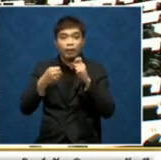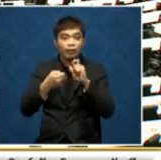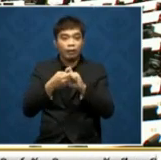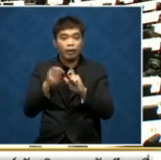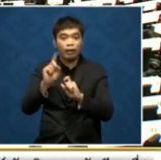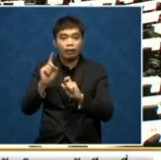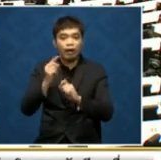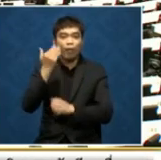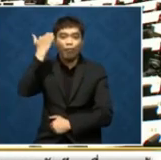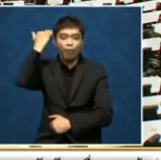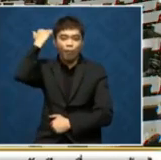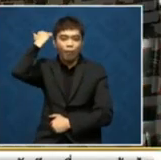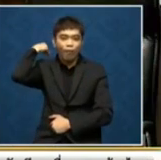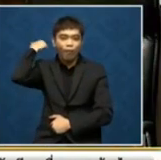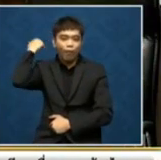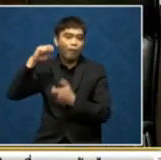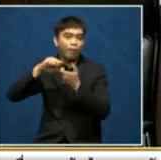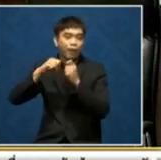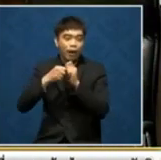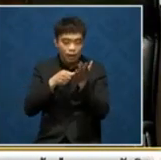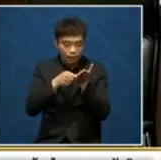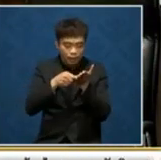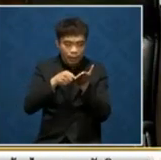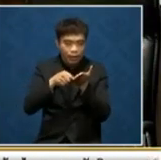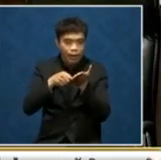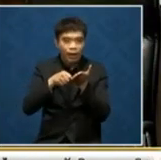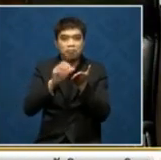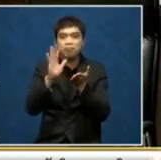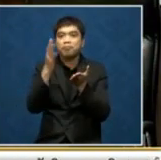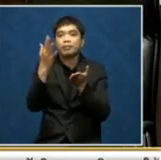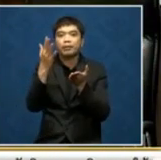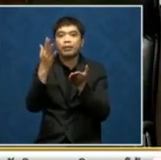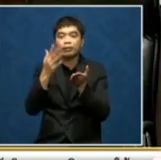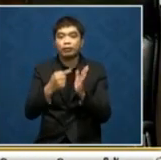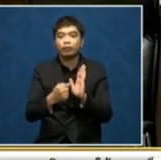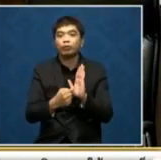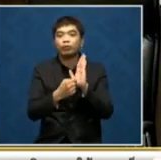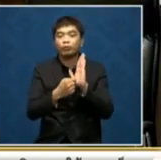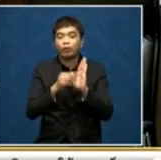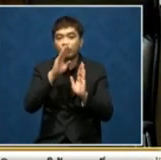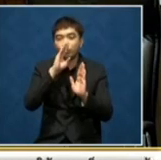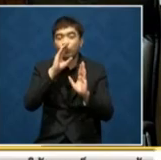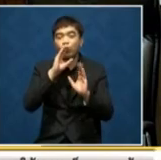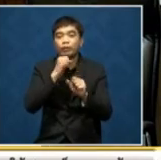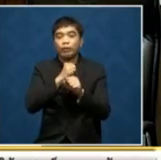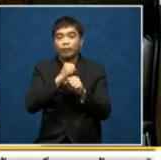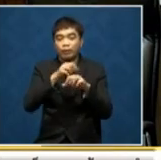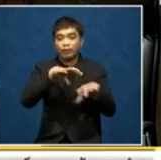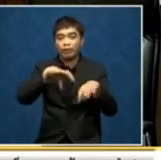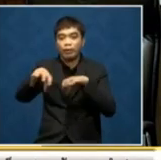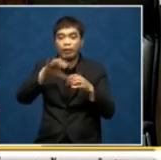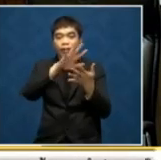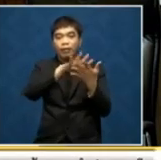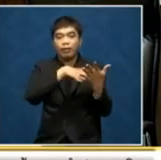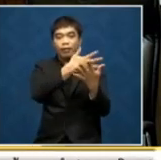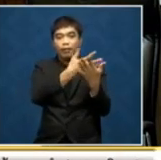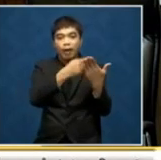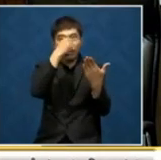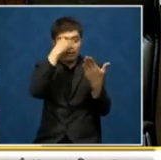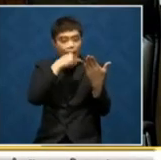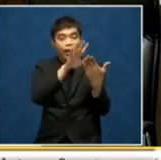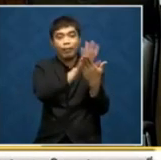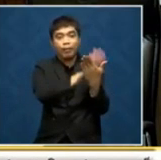ค้างคากันมานานแล้วก็ไม่ได้รับการแก้ไขนะครับภายในส่วนของความคืบหน้าในการดำเนินการตามแผนปฏิรูปประเทศนะ